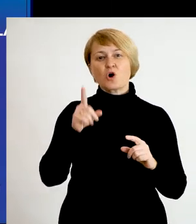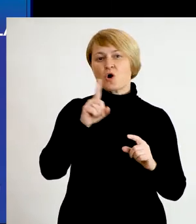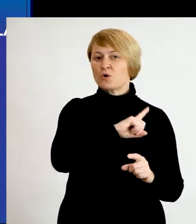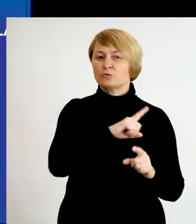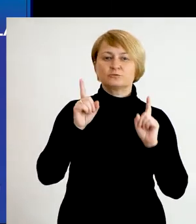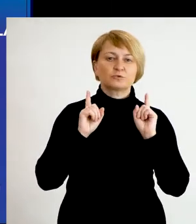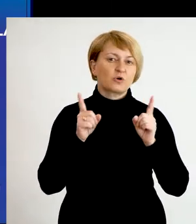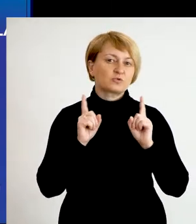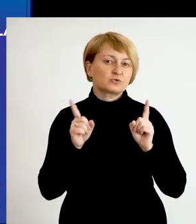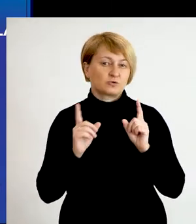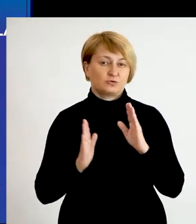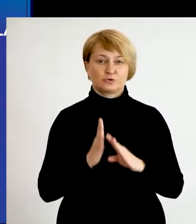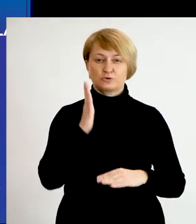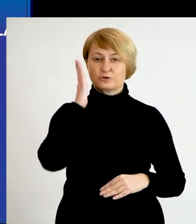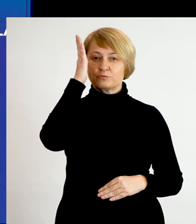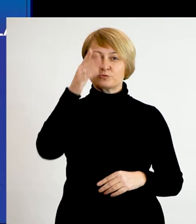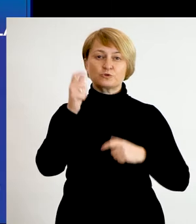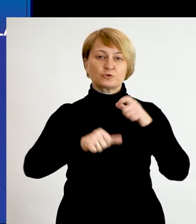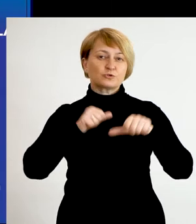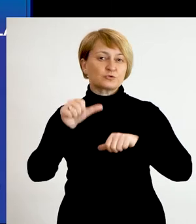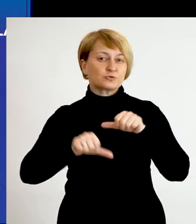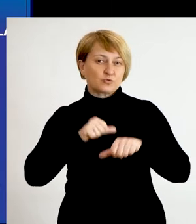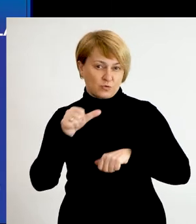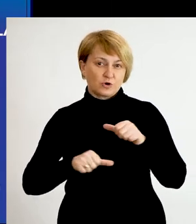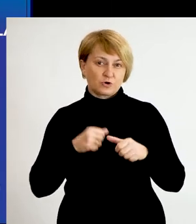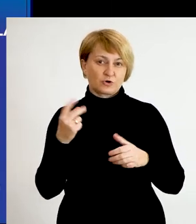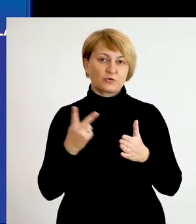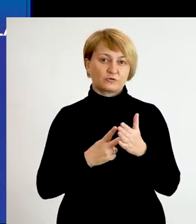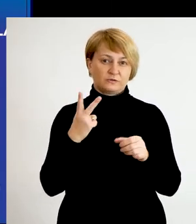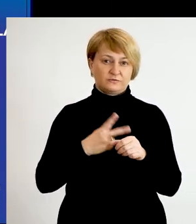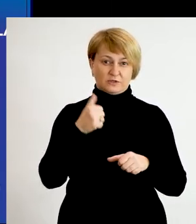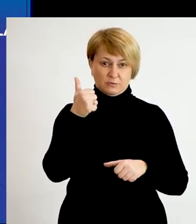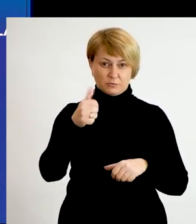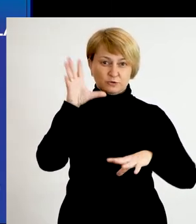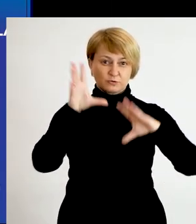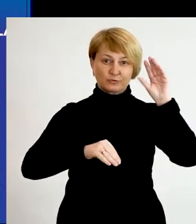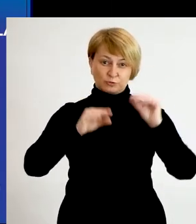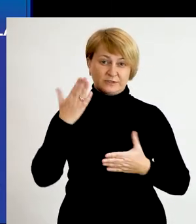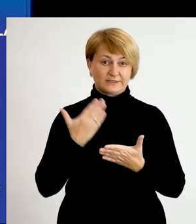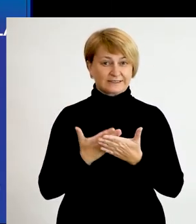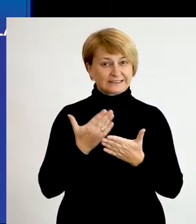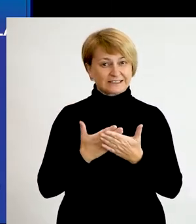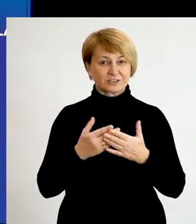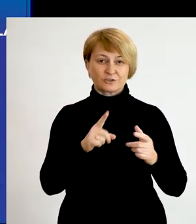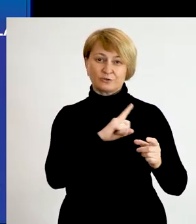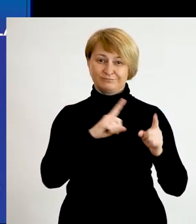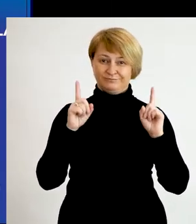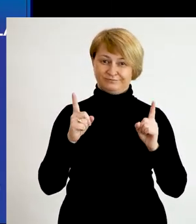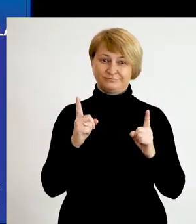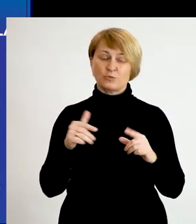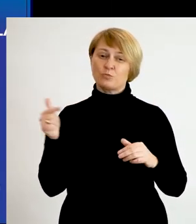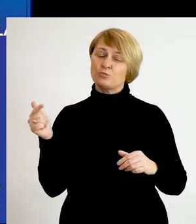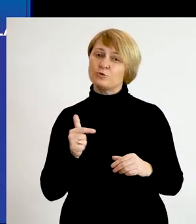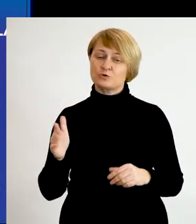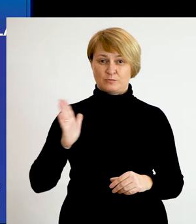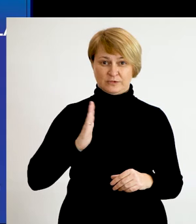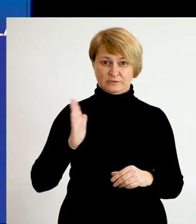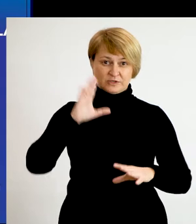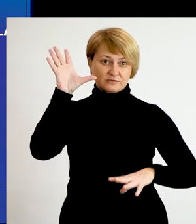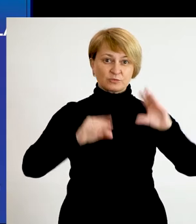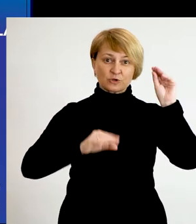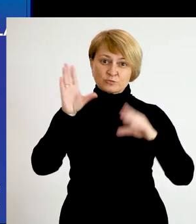konserwatywne podejście do przyszłorocznego budżetu. Konserwatywne, kierując się przede wszystkim intencją bezpieczeństwa tego